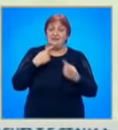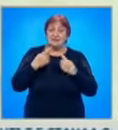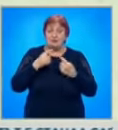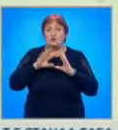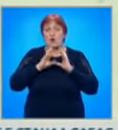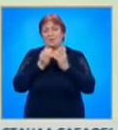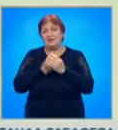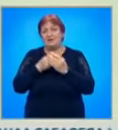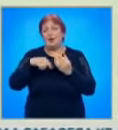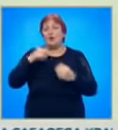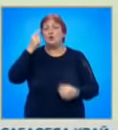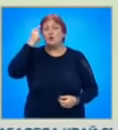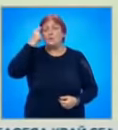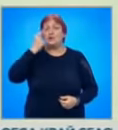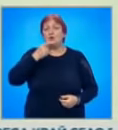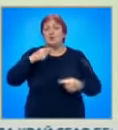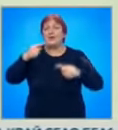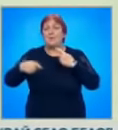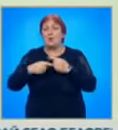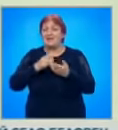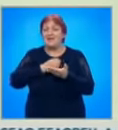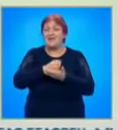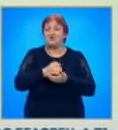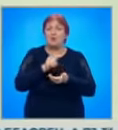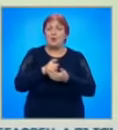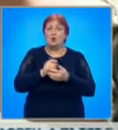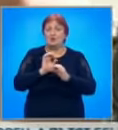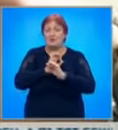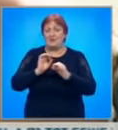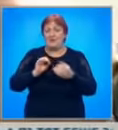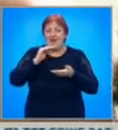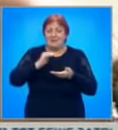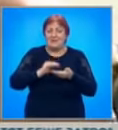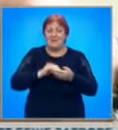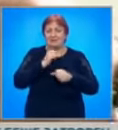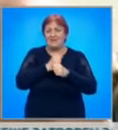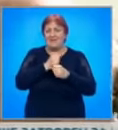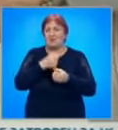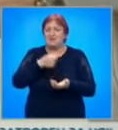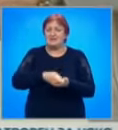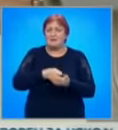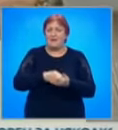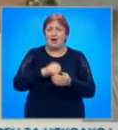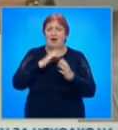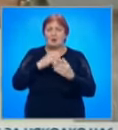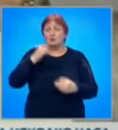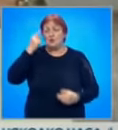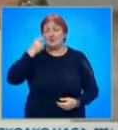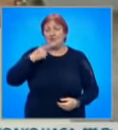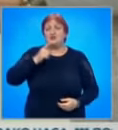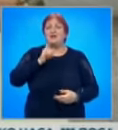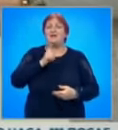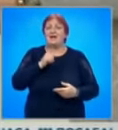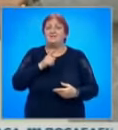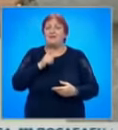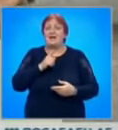се обединиха и около мнението да бъде променен начина, по който се определя минималната работна заплата. Общото становище е, че тя трябва